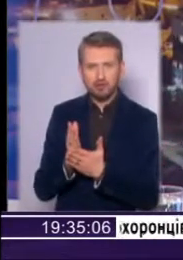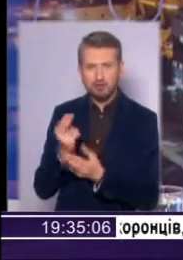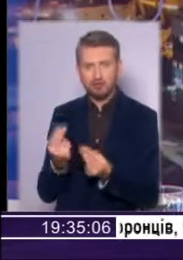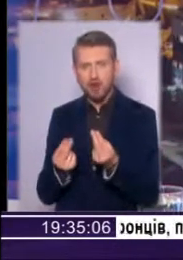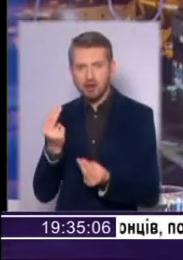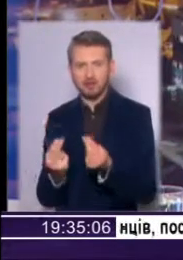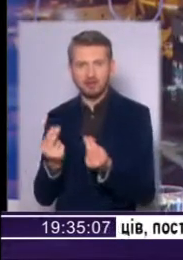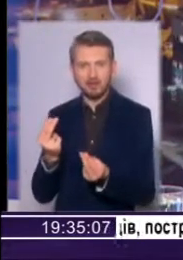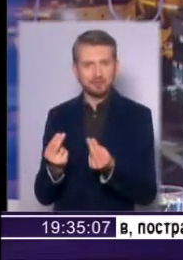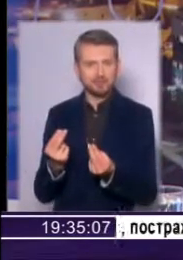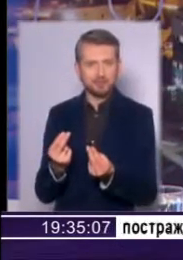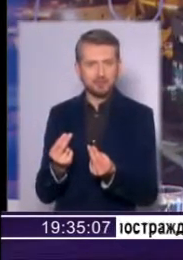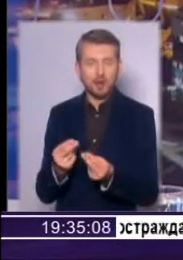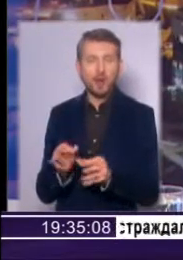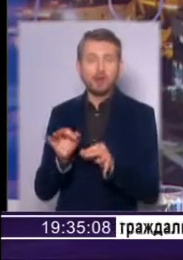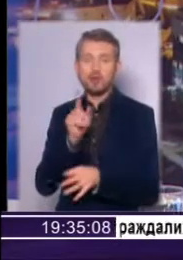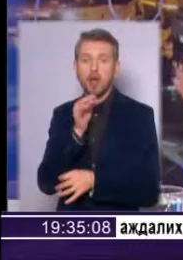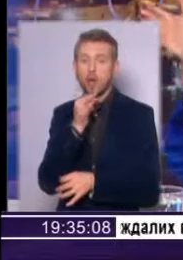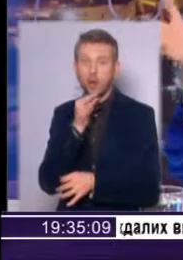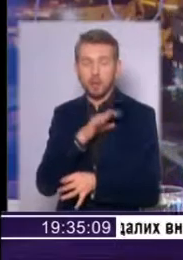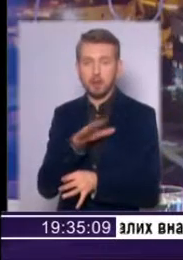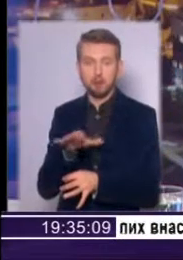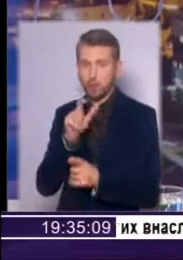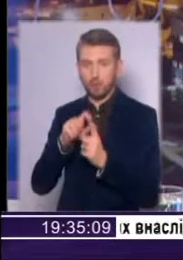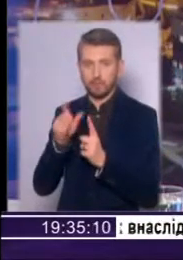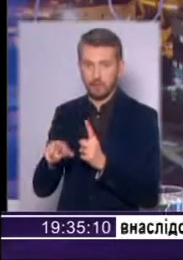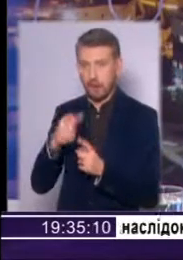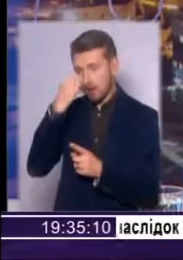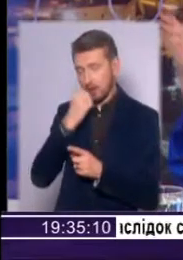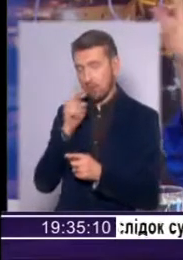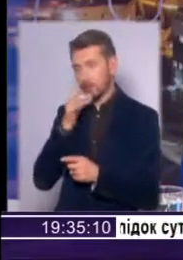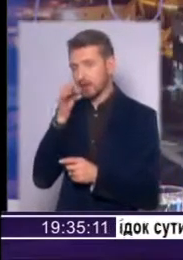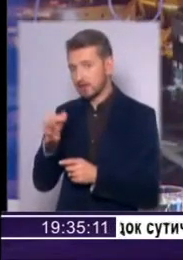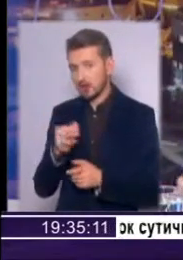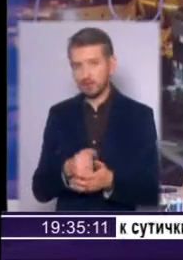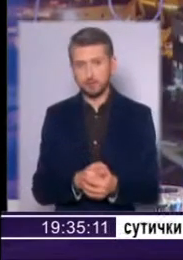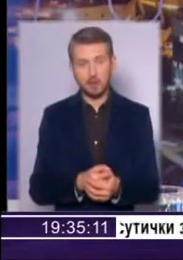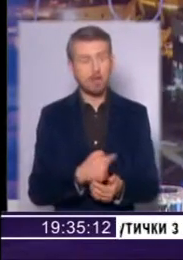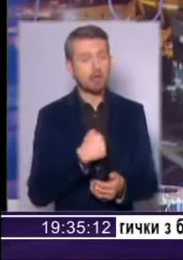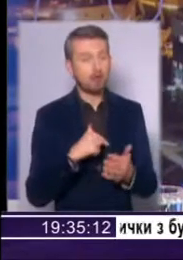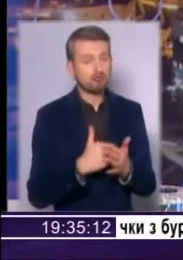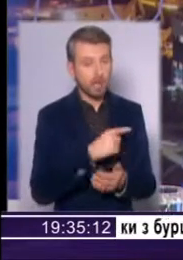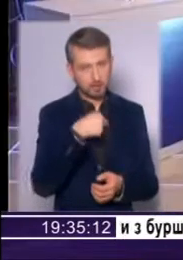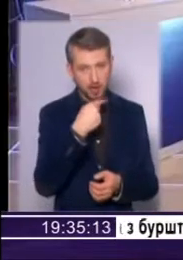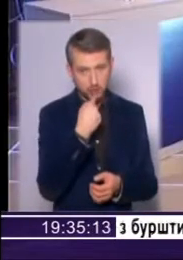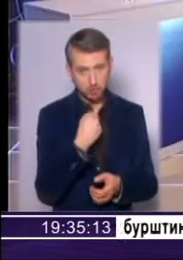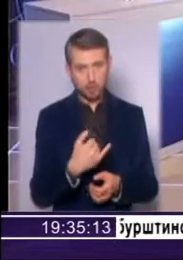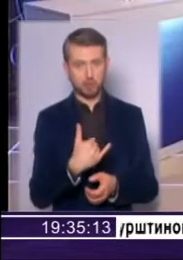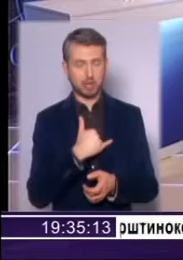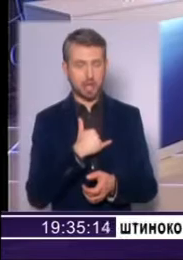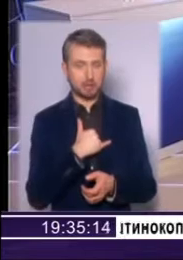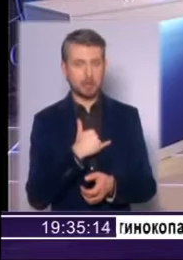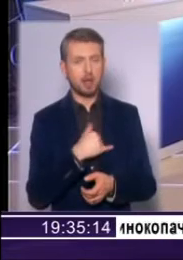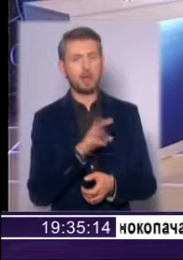я їх називаю, хоча ще поки що не було реакції. От дякую, що ви озвучили реакцію. Ну, я ще раз кажу, у нас, ви знаєте, знаєте, що